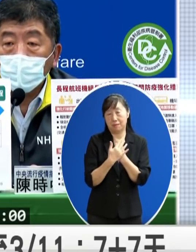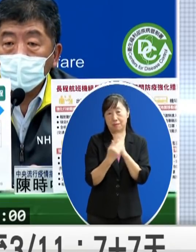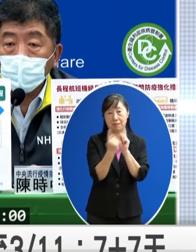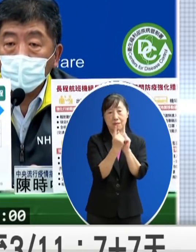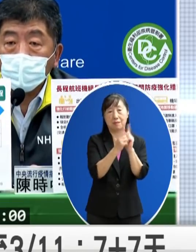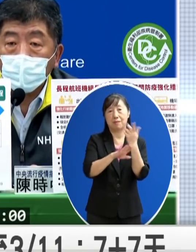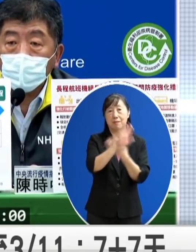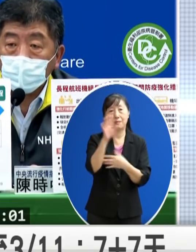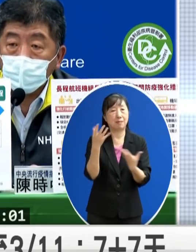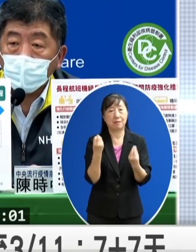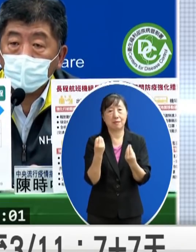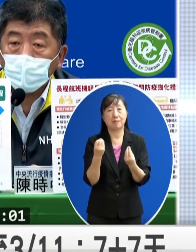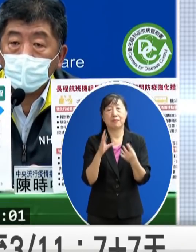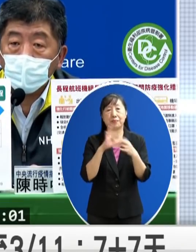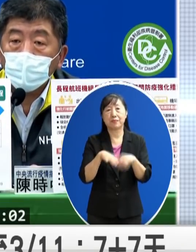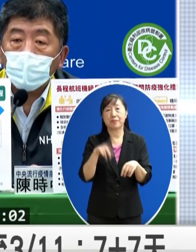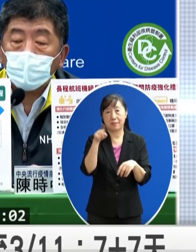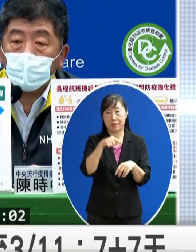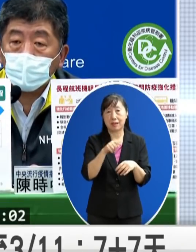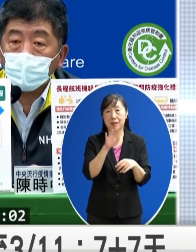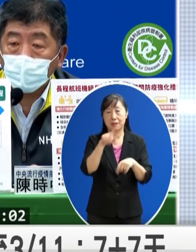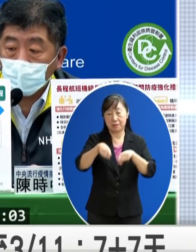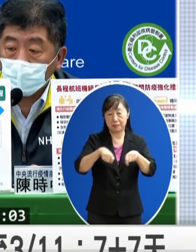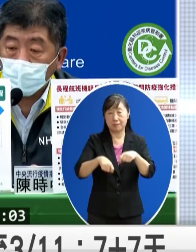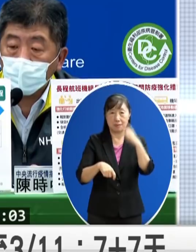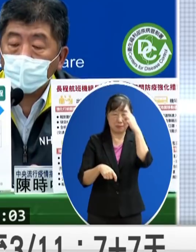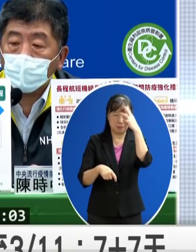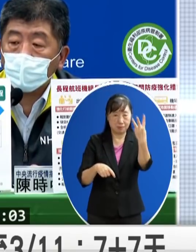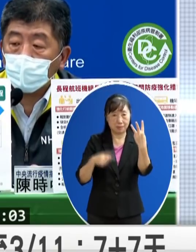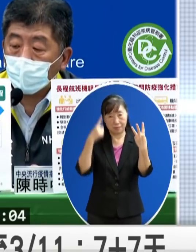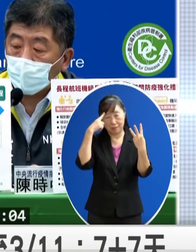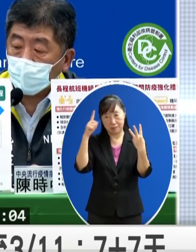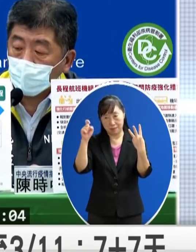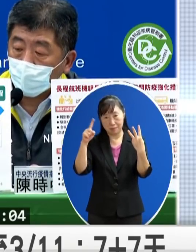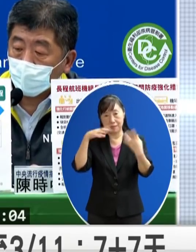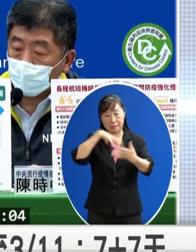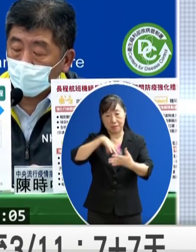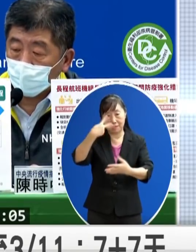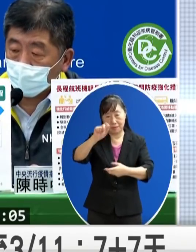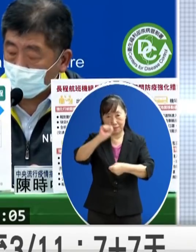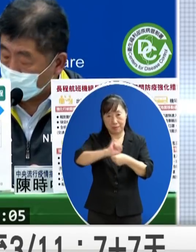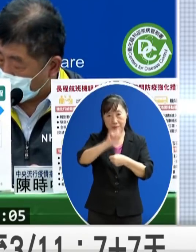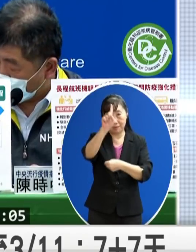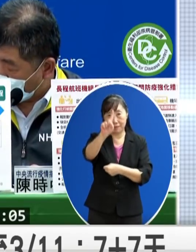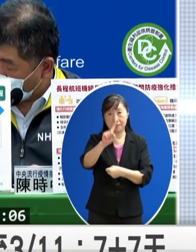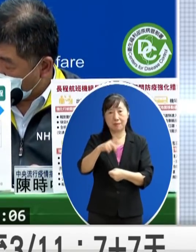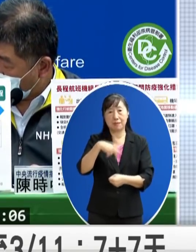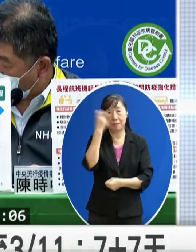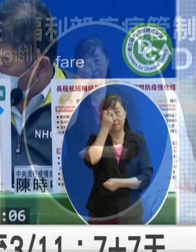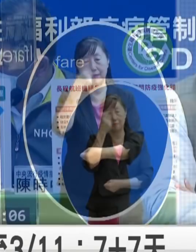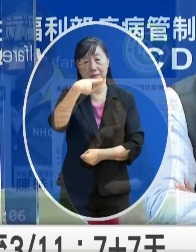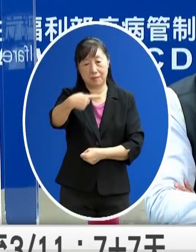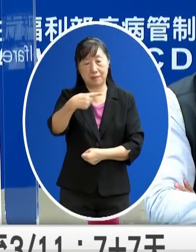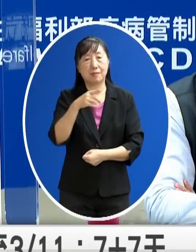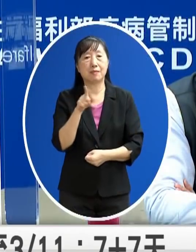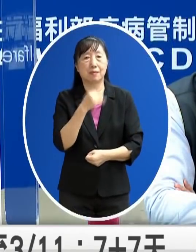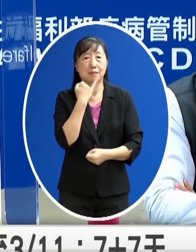触，那所以才有3+11，那加上采阴的一个管理措施。